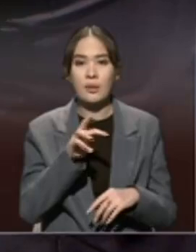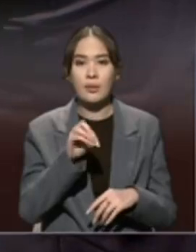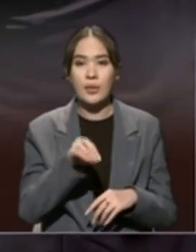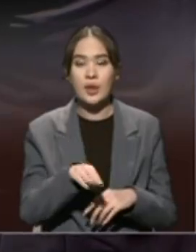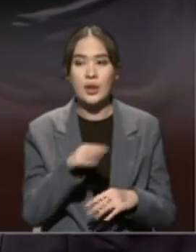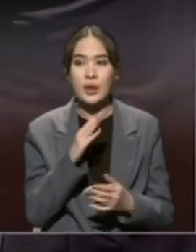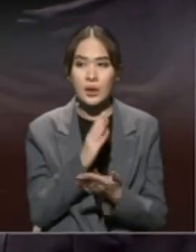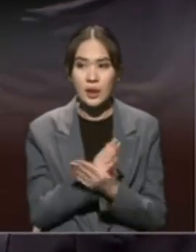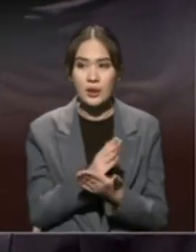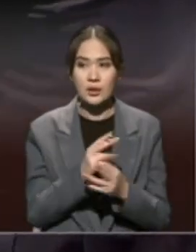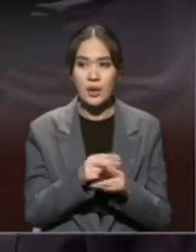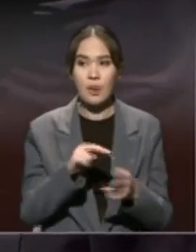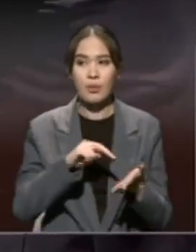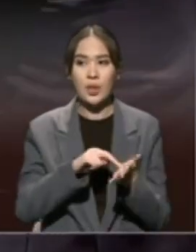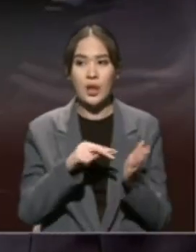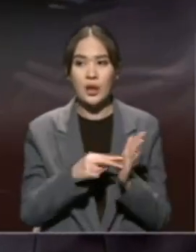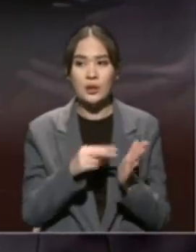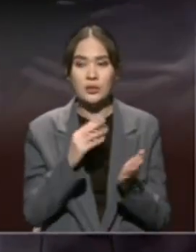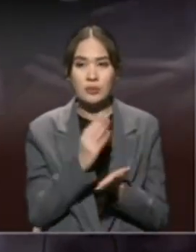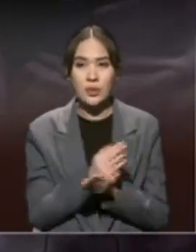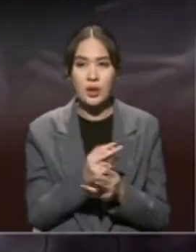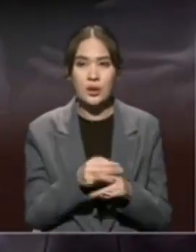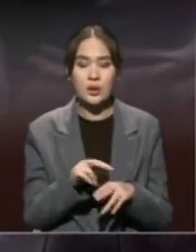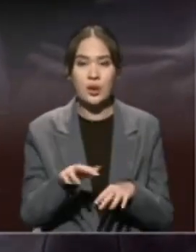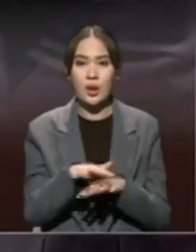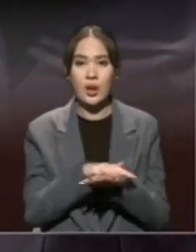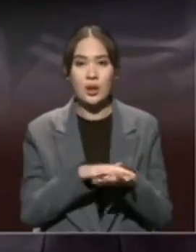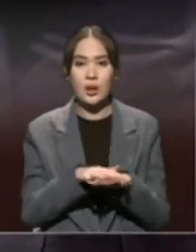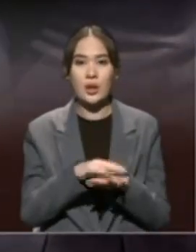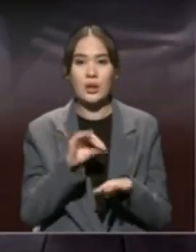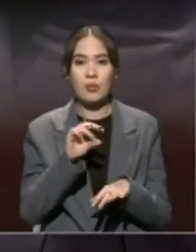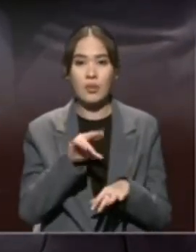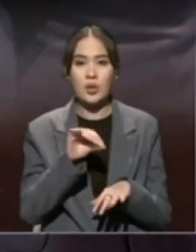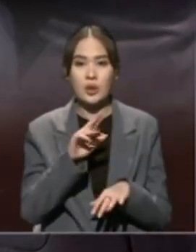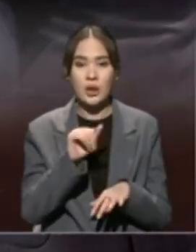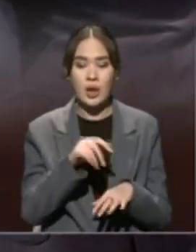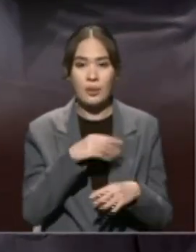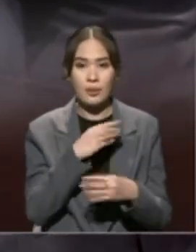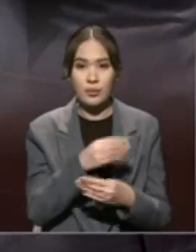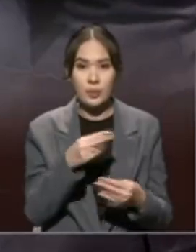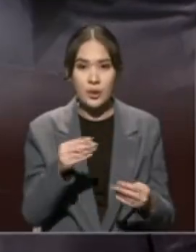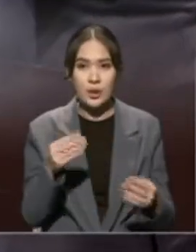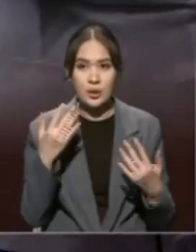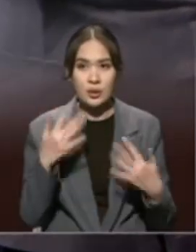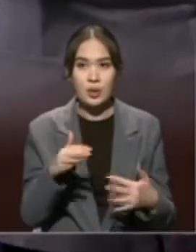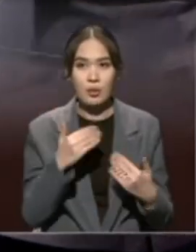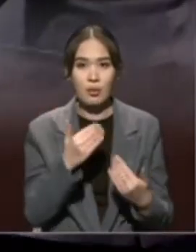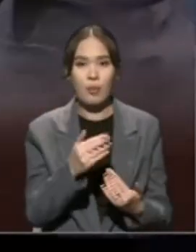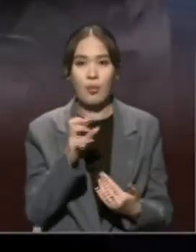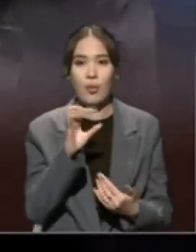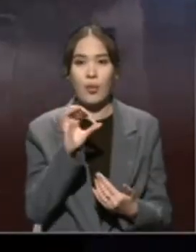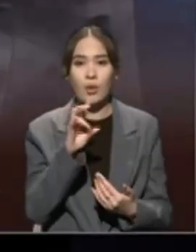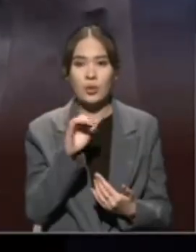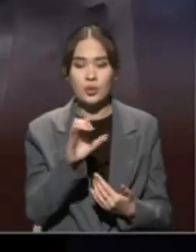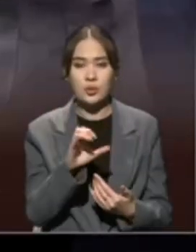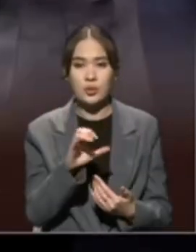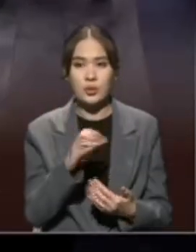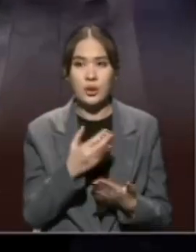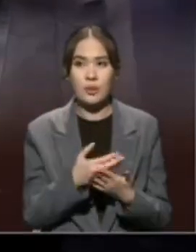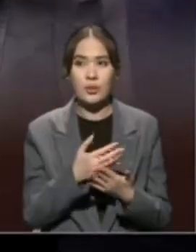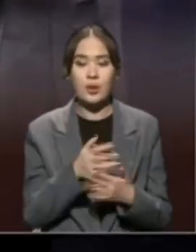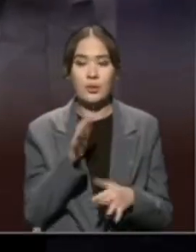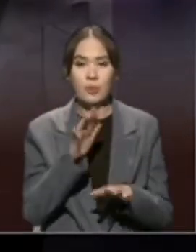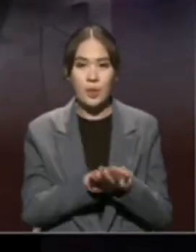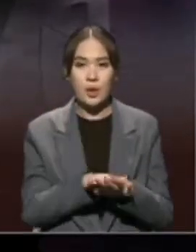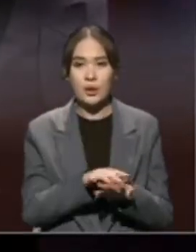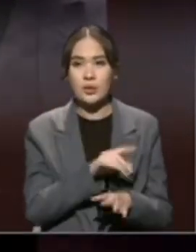немесе жаңағындай план бар. Сен осынша халыққа ипотека, кредит бересің, сен бонус аласың. Банк міндетті дейсіз ғой, барған кезде көрсетеді.